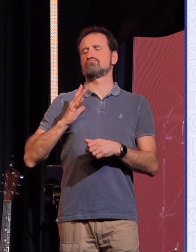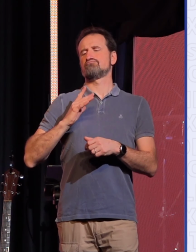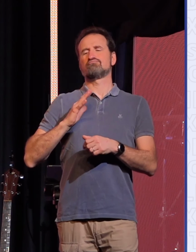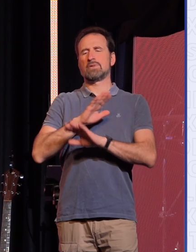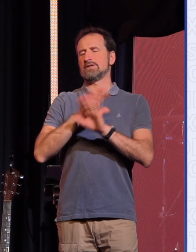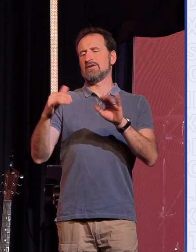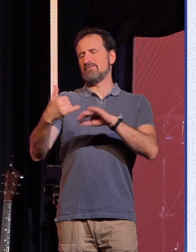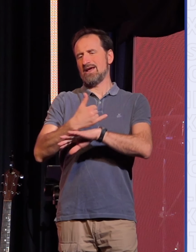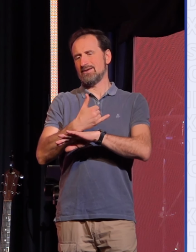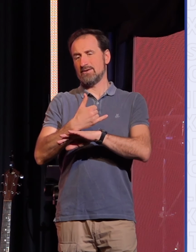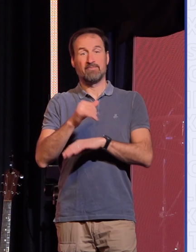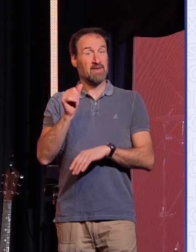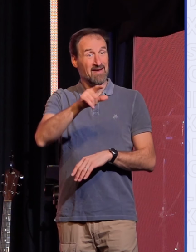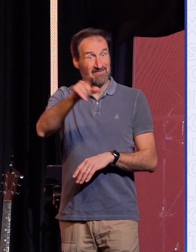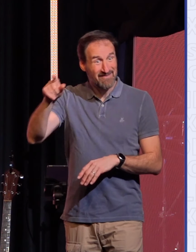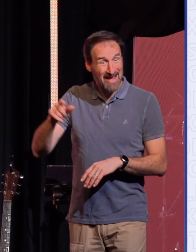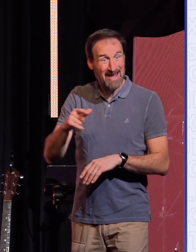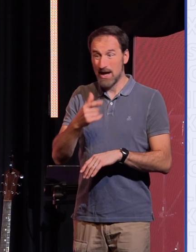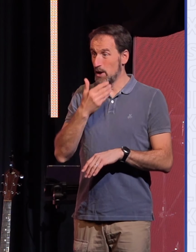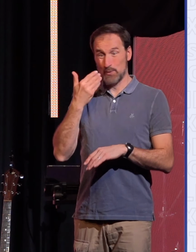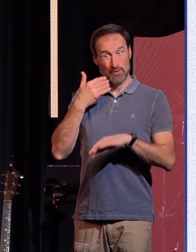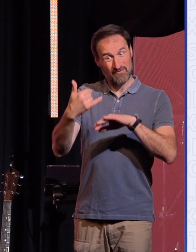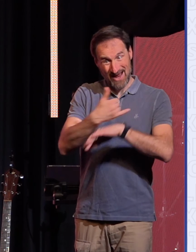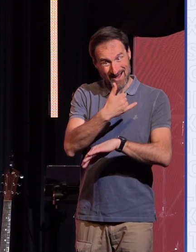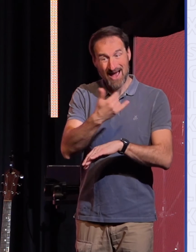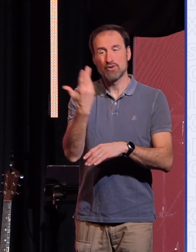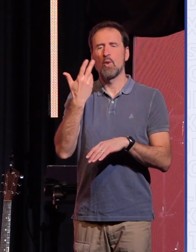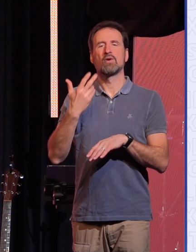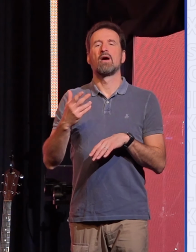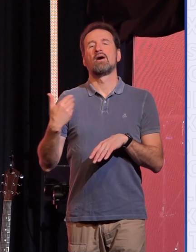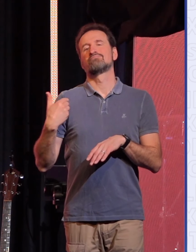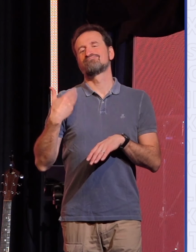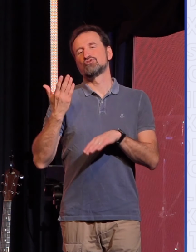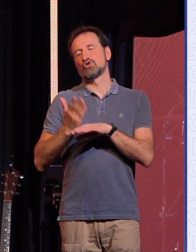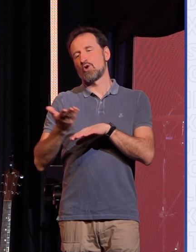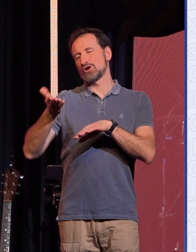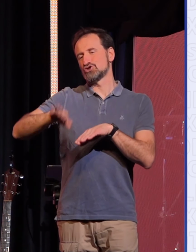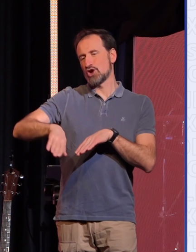und Verwitweten rate ich, lieber ledig zu bleiben, wie ich es bin.